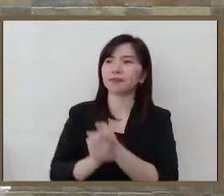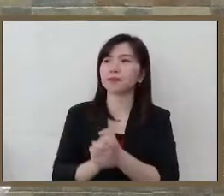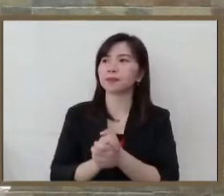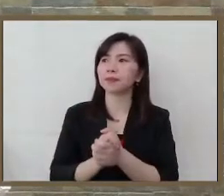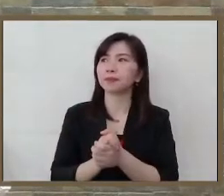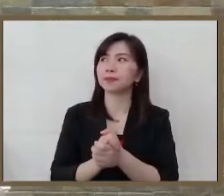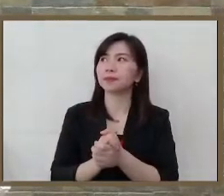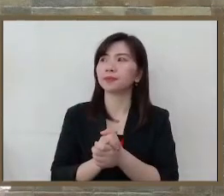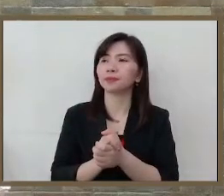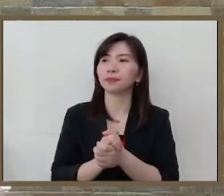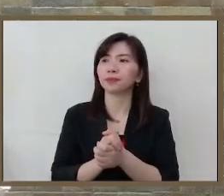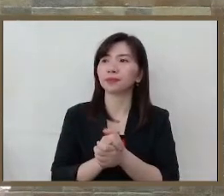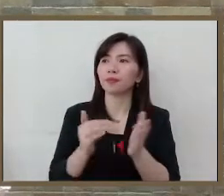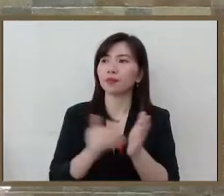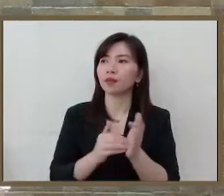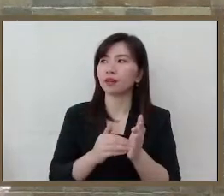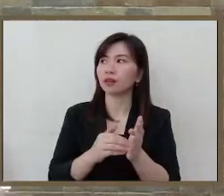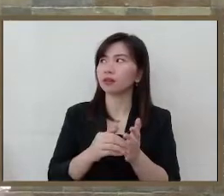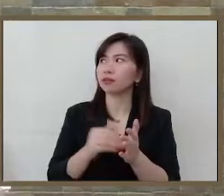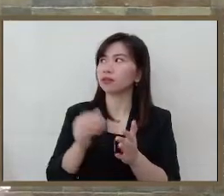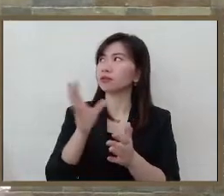ka sa oil. And what makes you